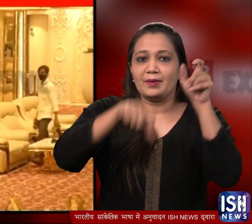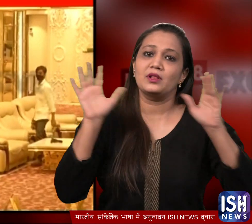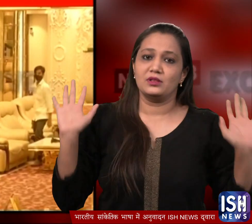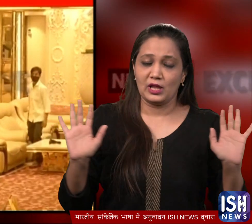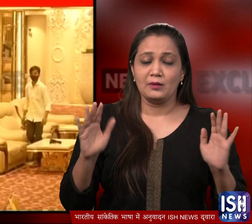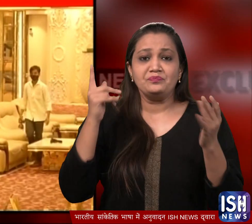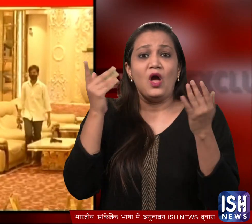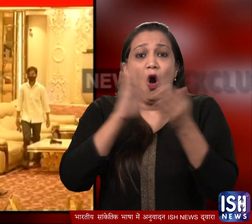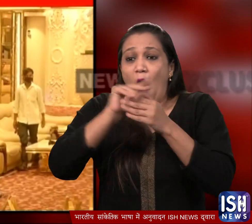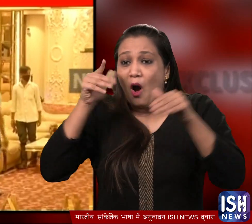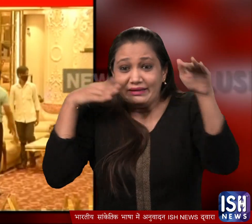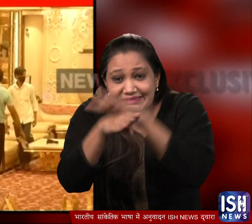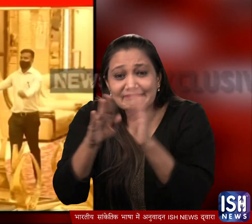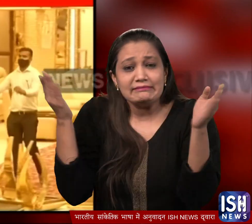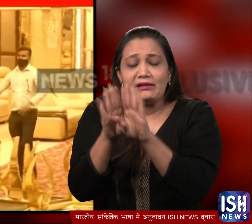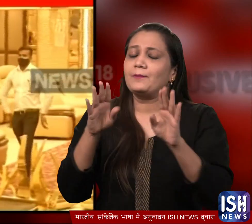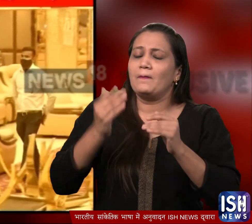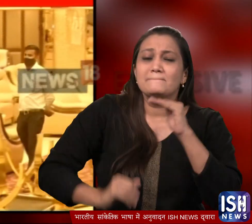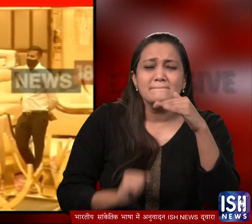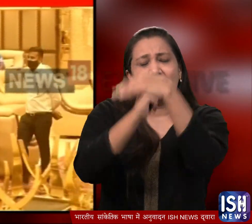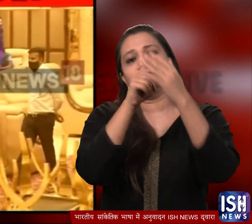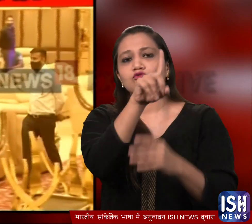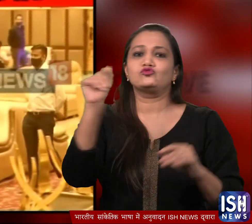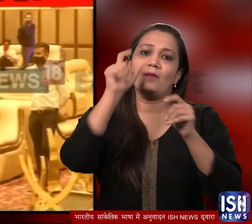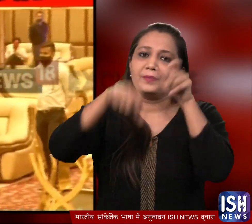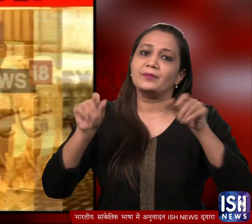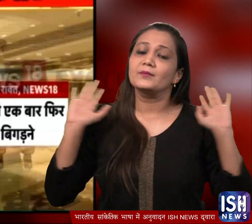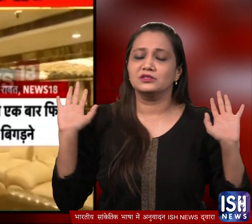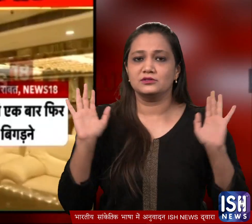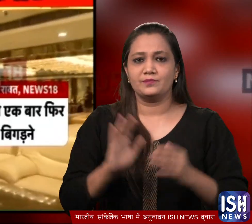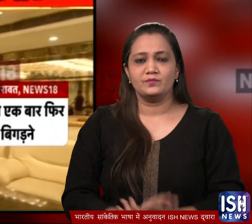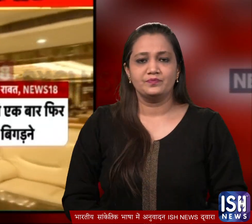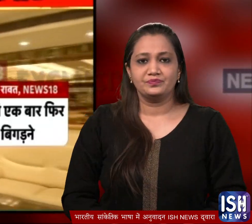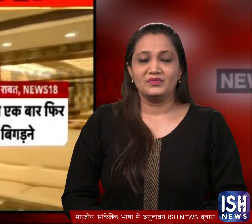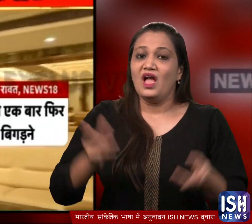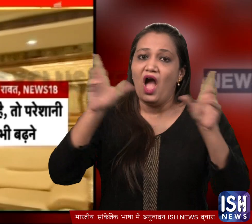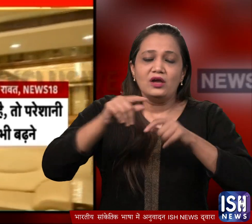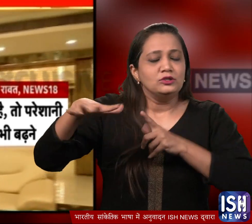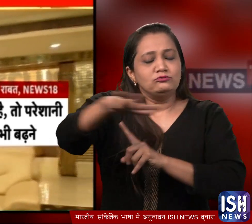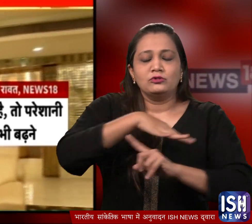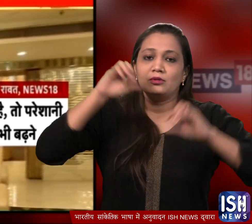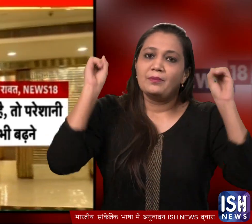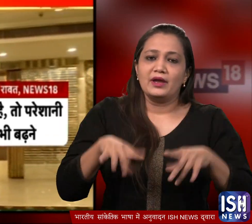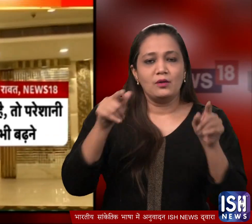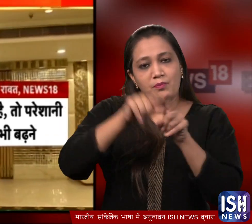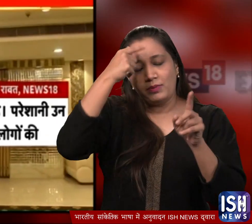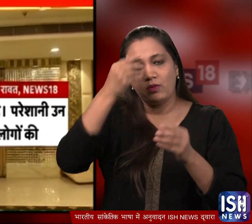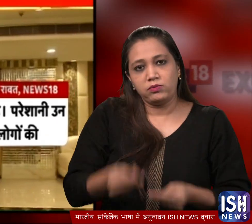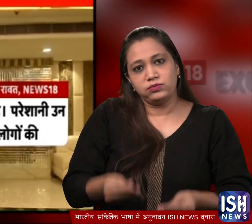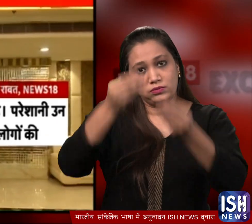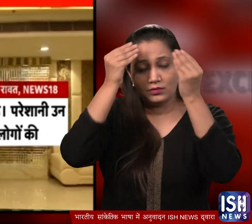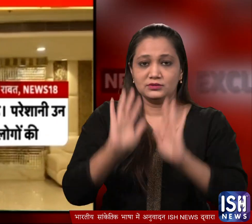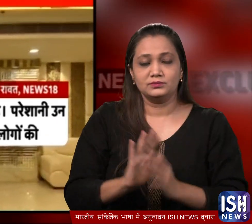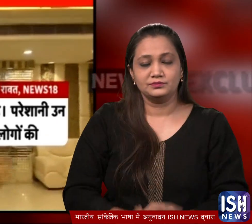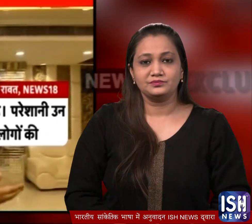सकते और किसी बंद हॉल में होने वाली शादी में अधिकतम 100 लोग शामिल हो सकते हैं। स्थिति एक बार फिर से बिगड़ गई है तो परेशानी भी बढ़ने लगी